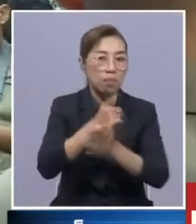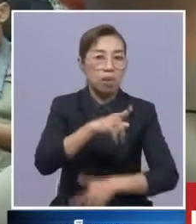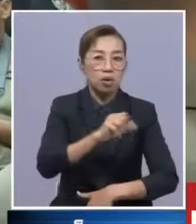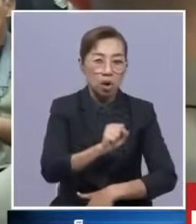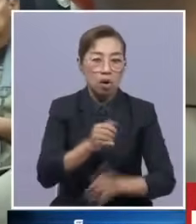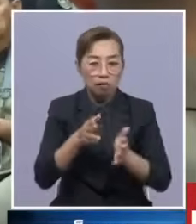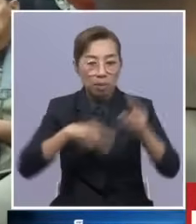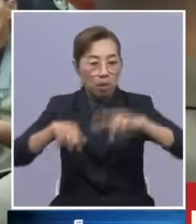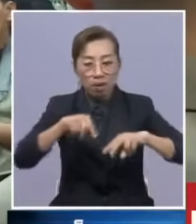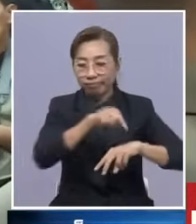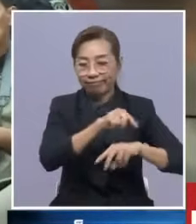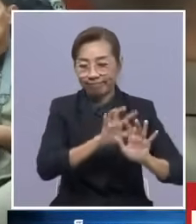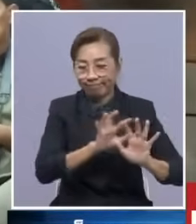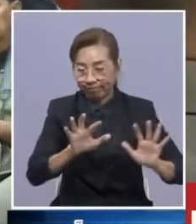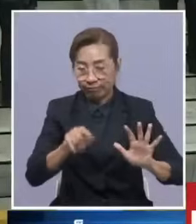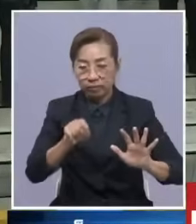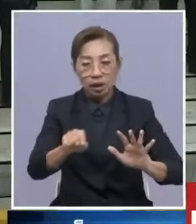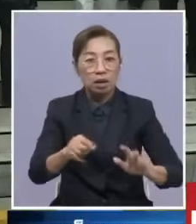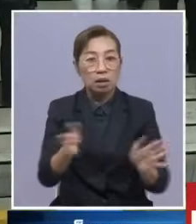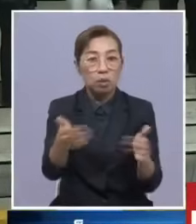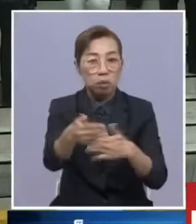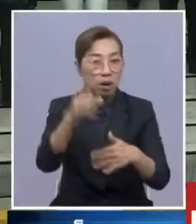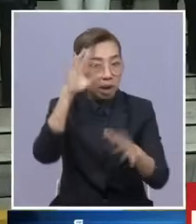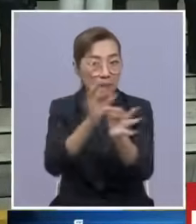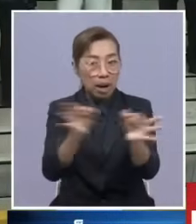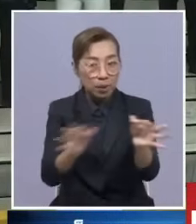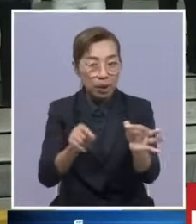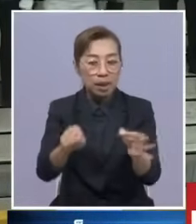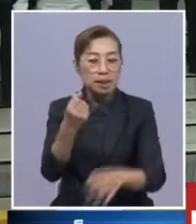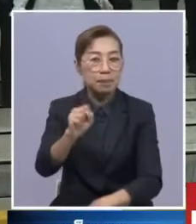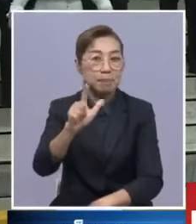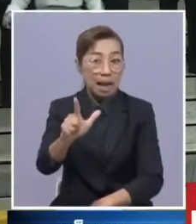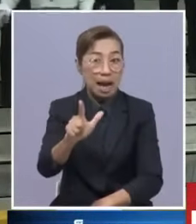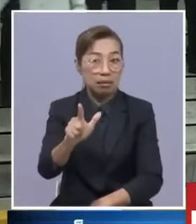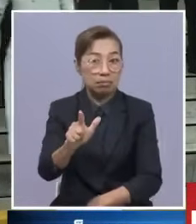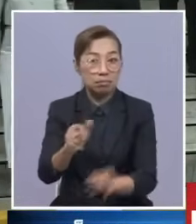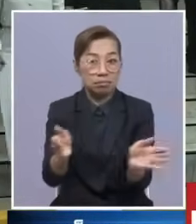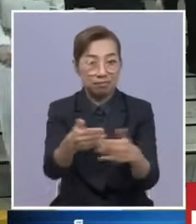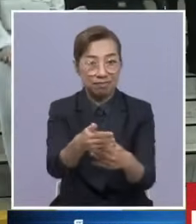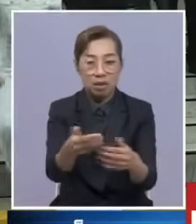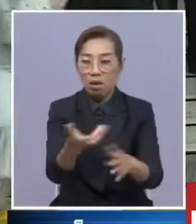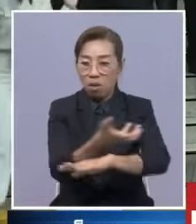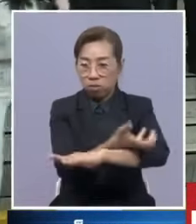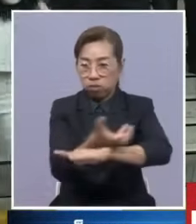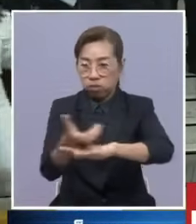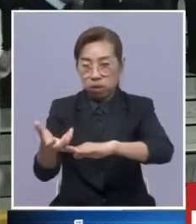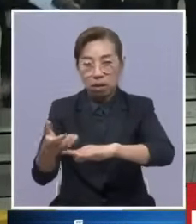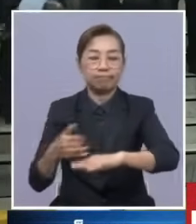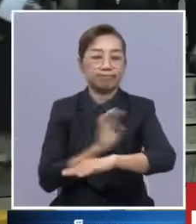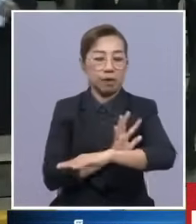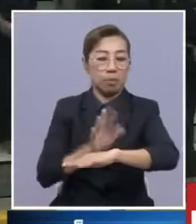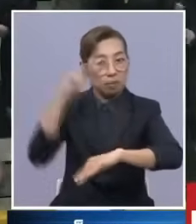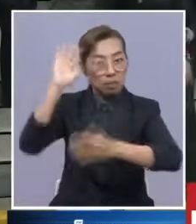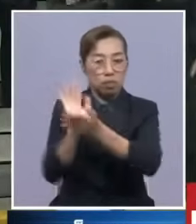นะคะมีการนำของกลางเป็นยาบ้า10ล้านเม็ดนั้นมาร่วมแถลงผลการจับกุมเครือข่ายค้ายาเสพติดรายสำคัญนะคะ